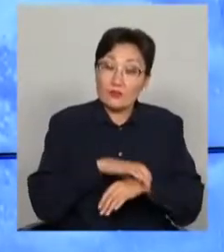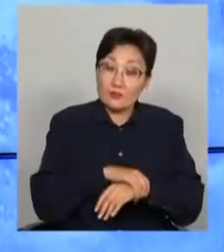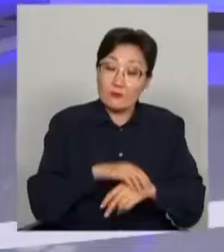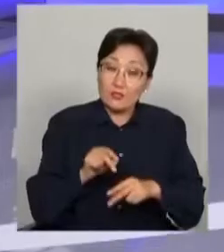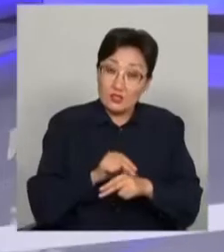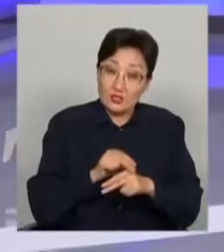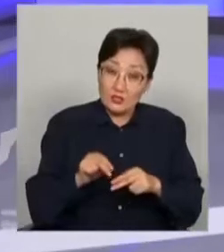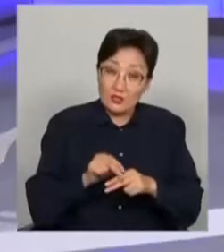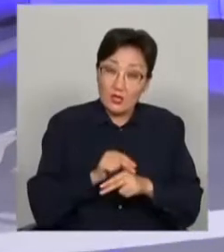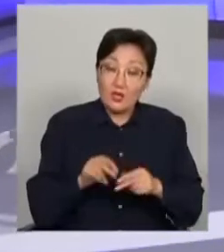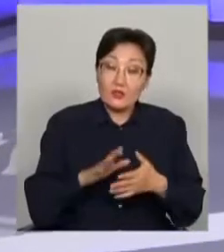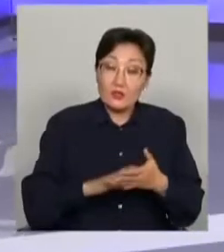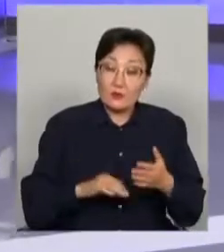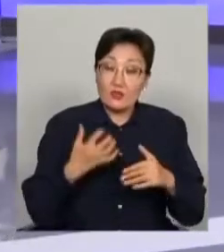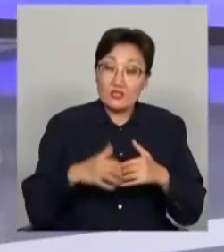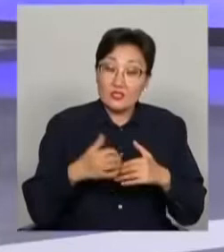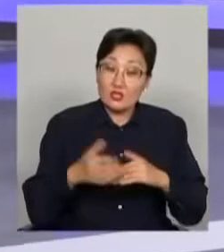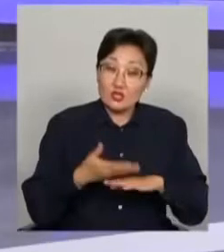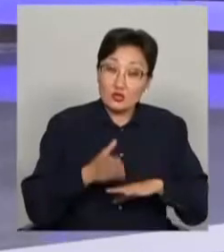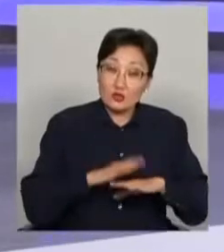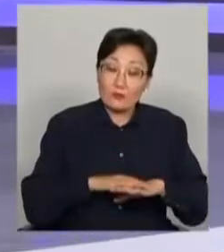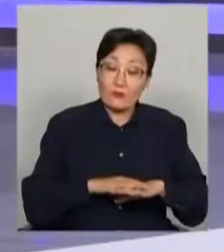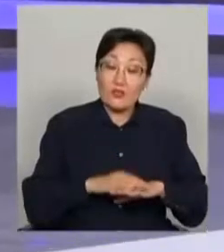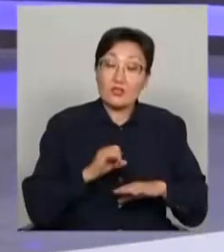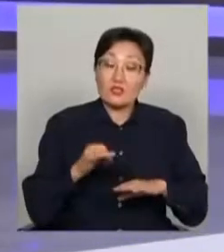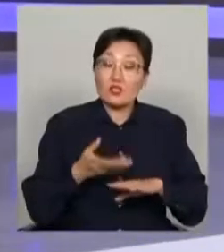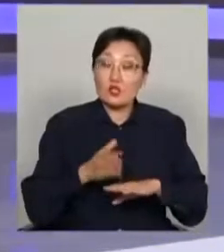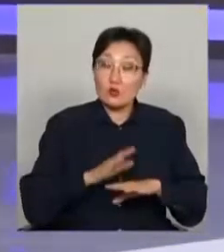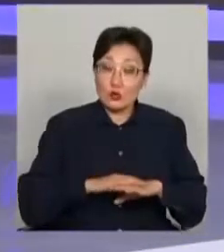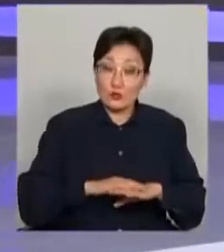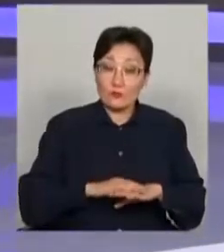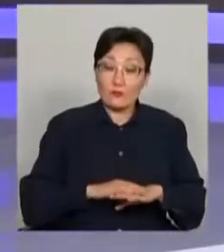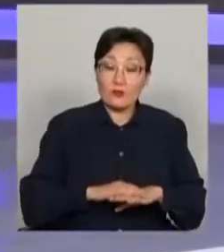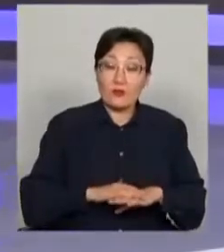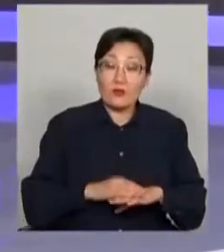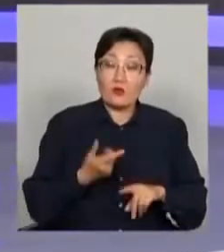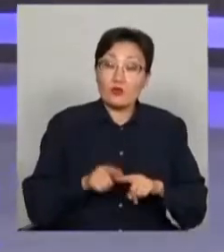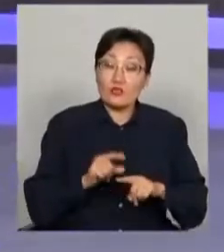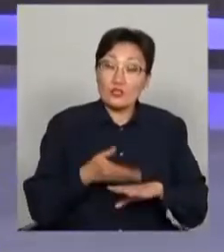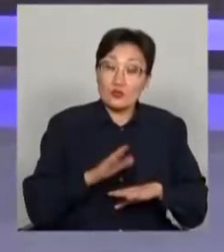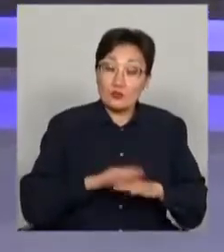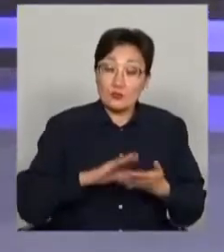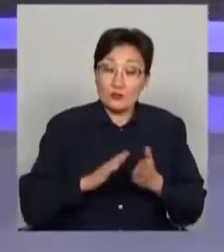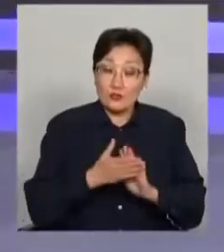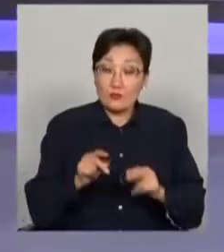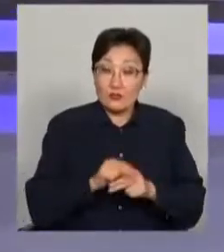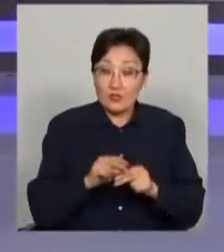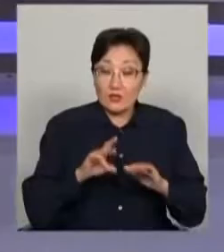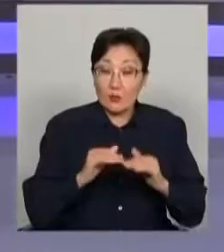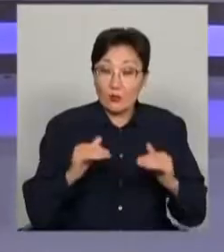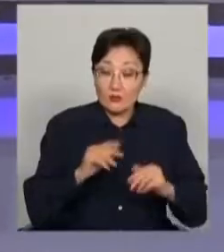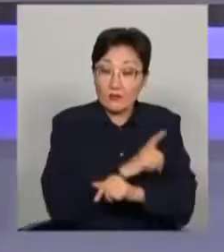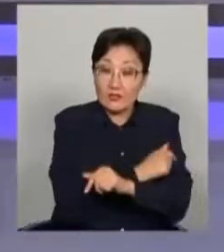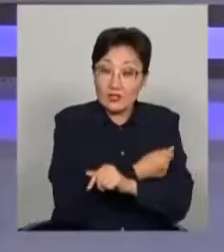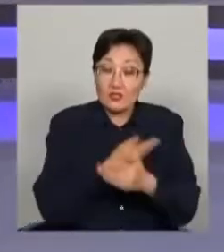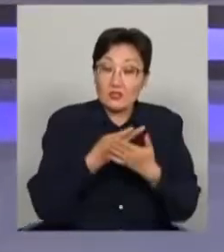лечение. Дальше средне-тяжелое, тяжелое и критические состояния, они лечатся только на уровне